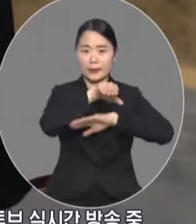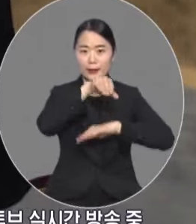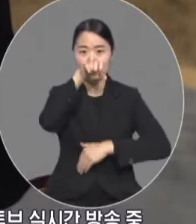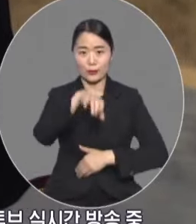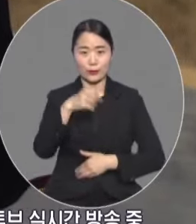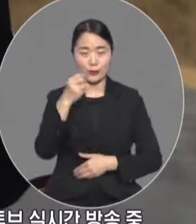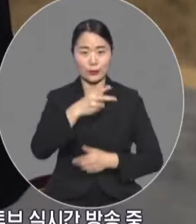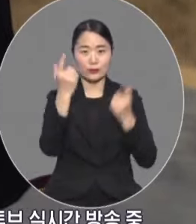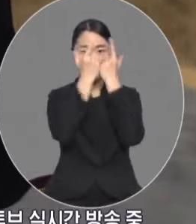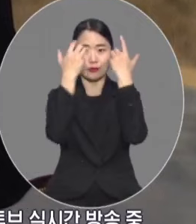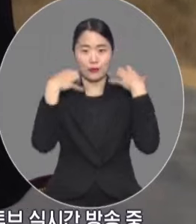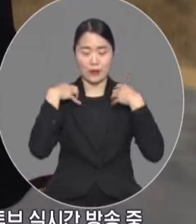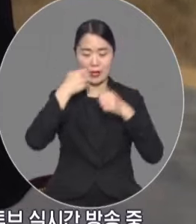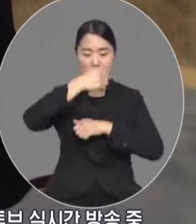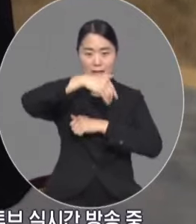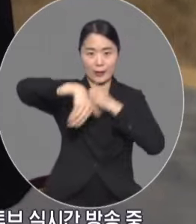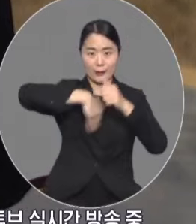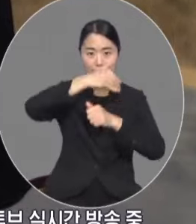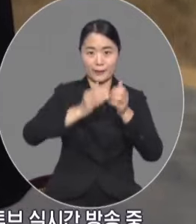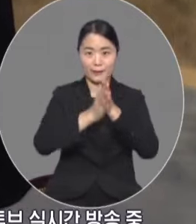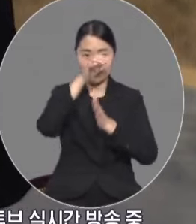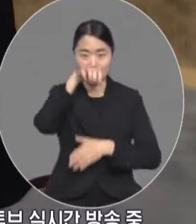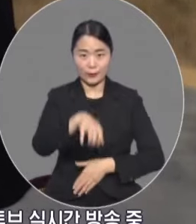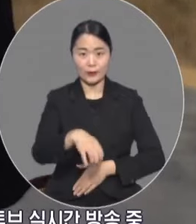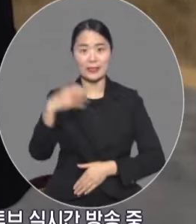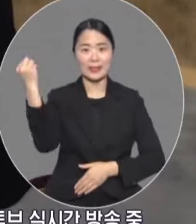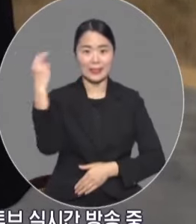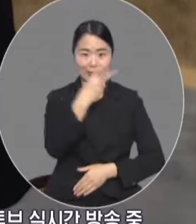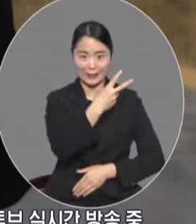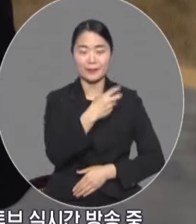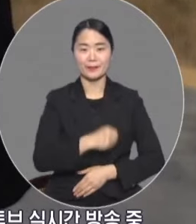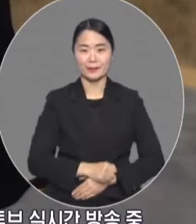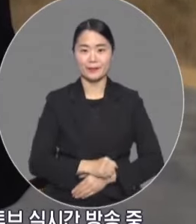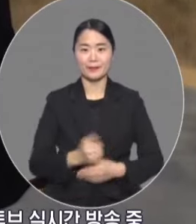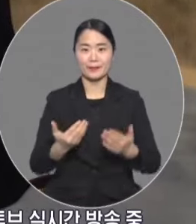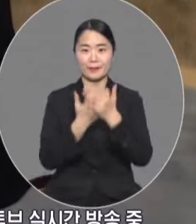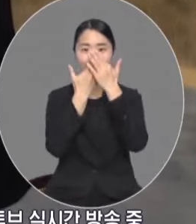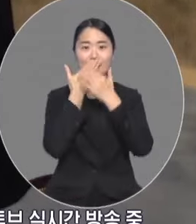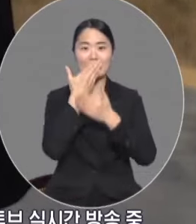지속가능한 환경도시로 재탄생을 알렸습니다. UBC 뉴스 성기원입니다.